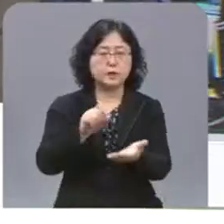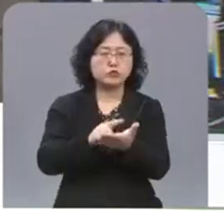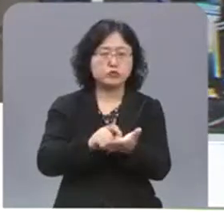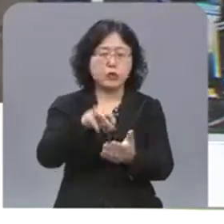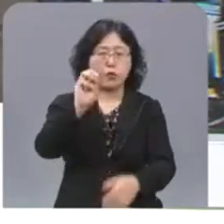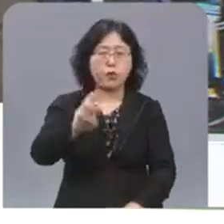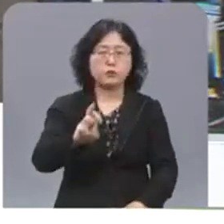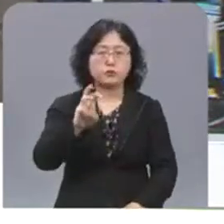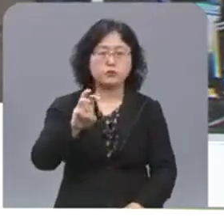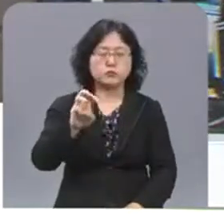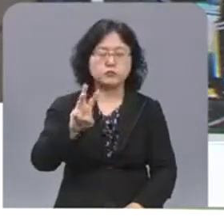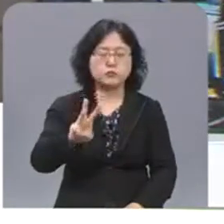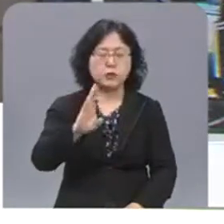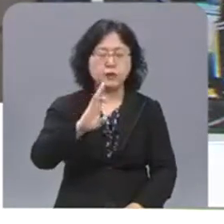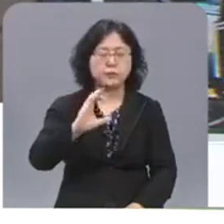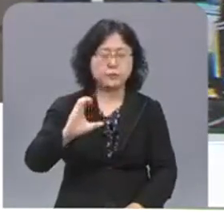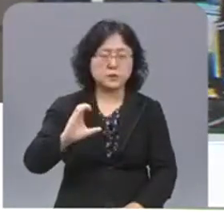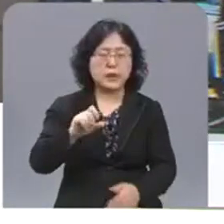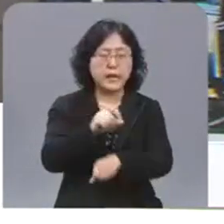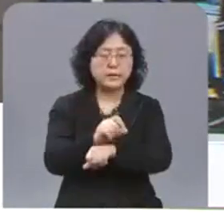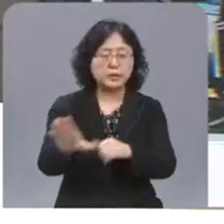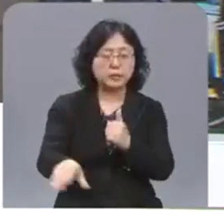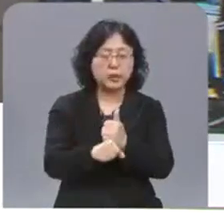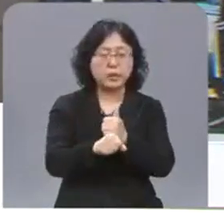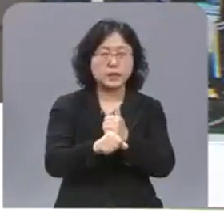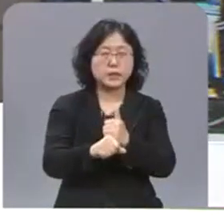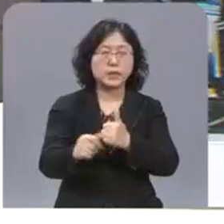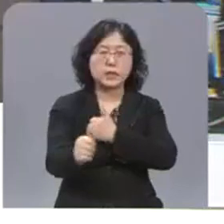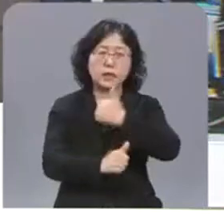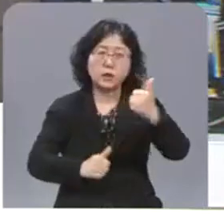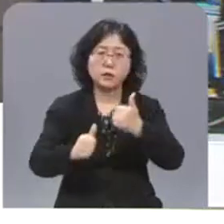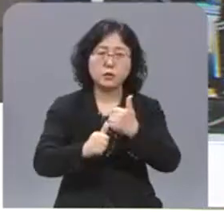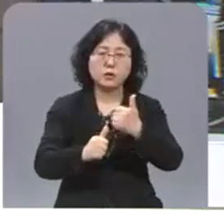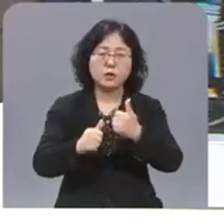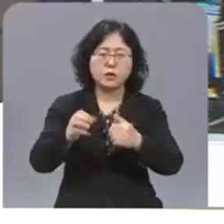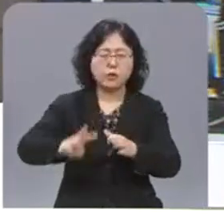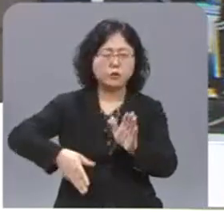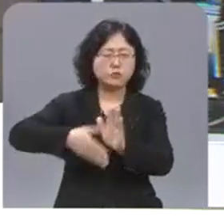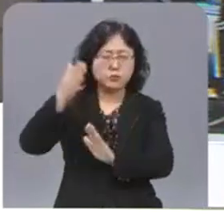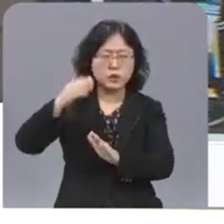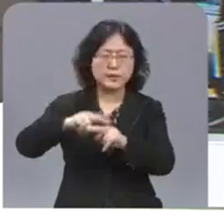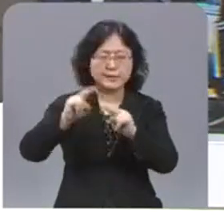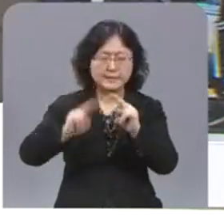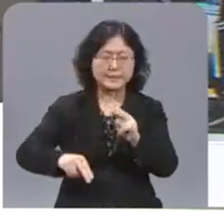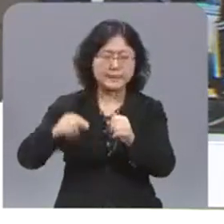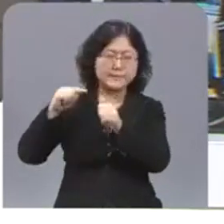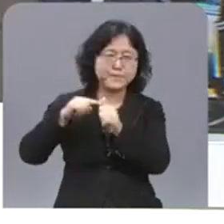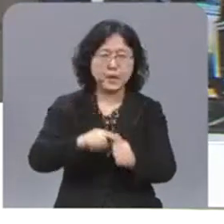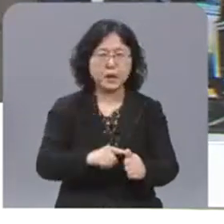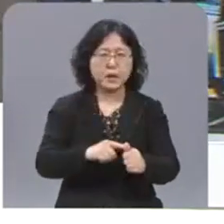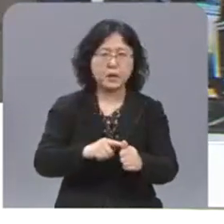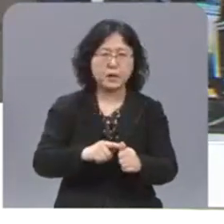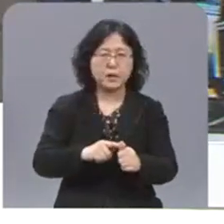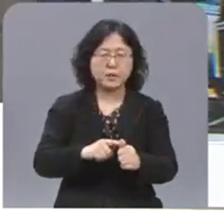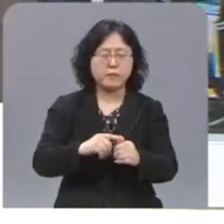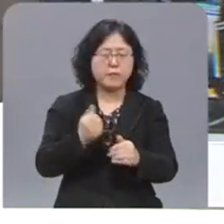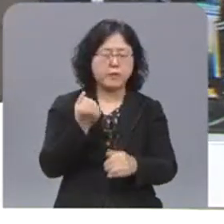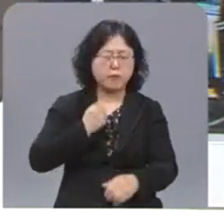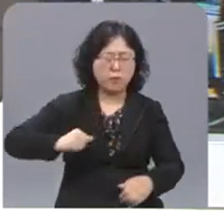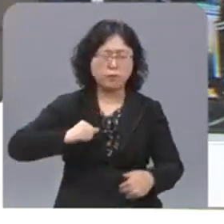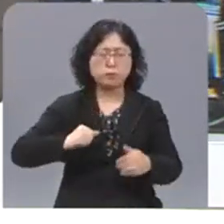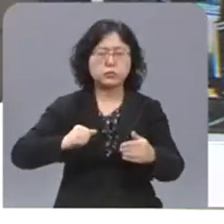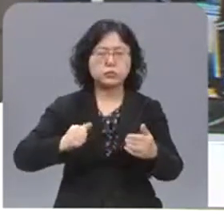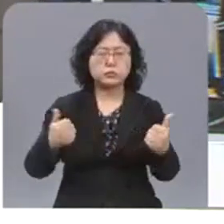프로축구 광주 fc의 행정을 총괄해온 한 임원이 광주시로부터 자진사태를 요청받고 전보돼 논란이 된 일이 있었는데요